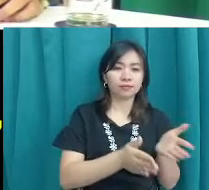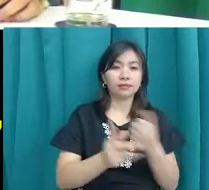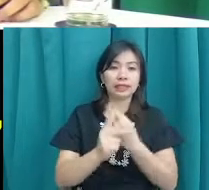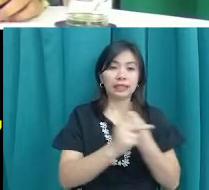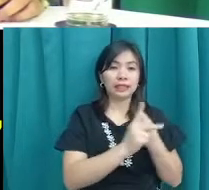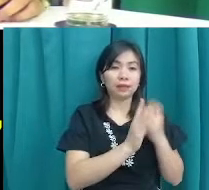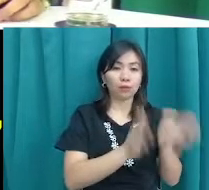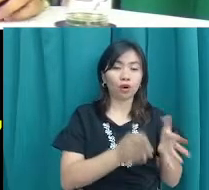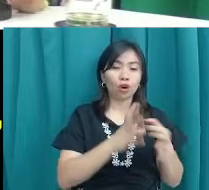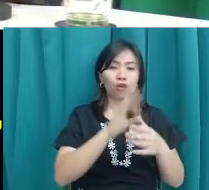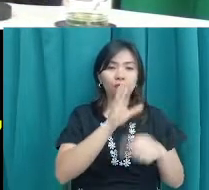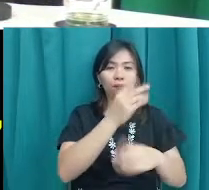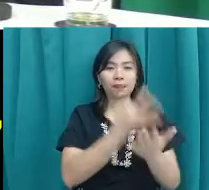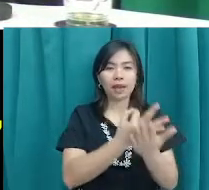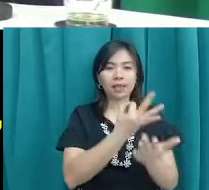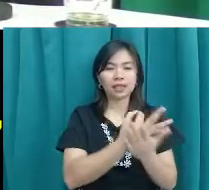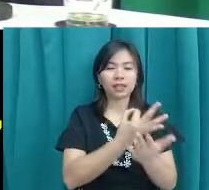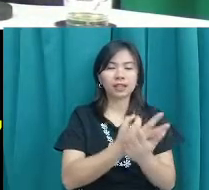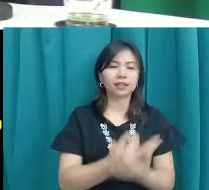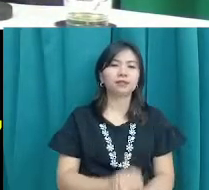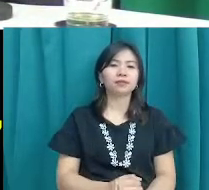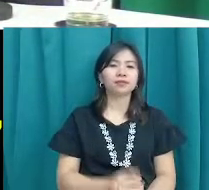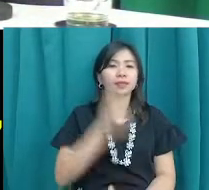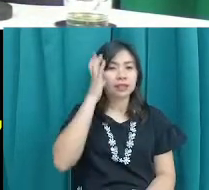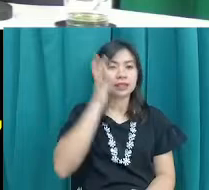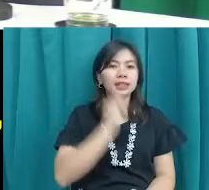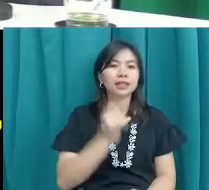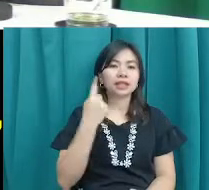of the church. Kalain mo yun, no?